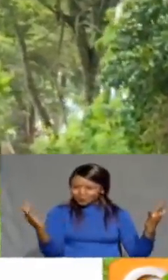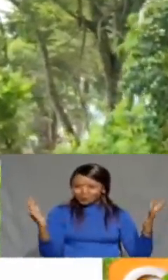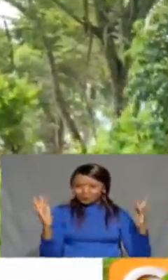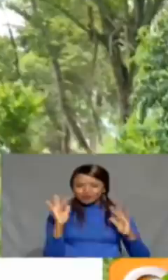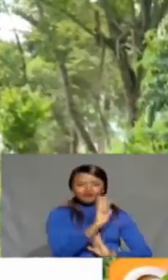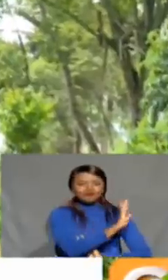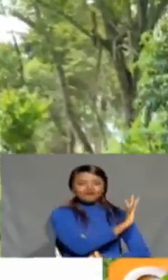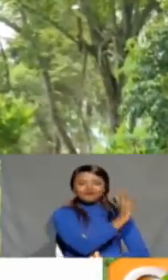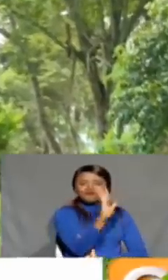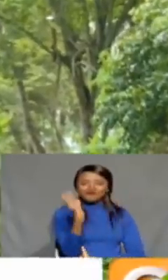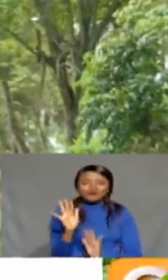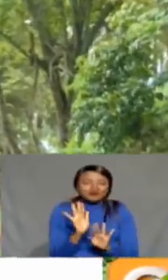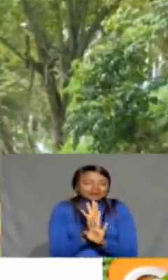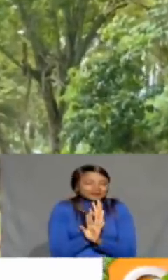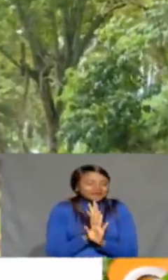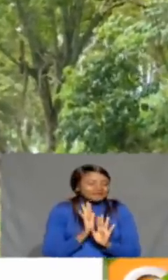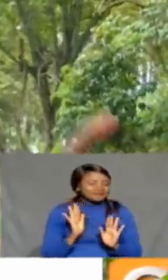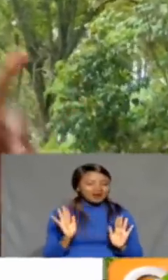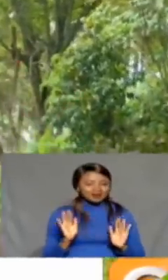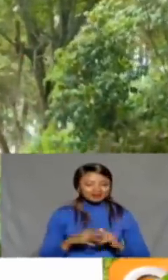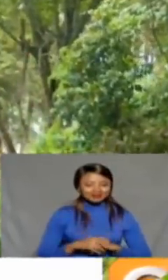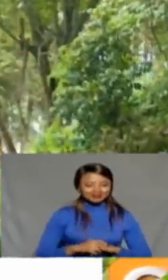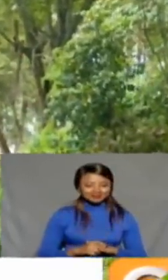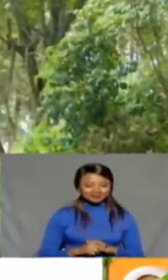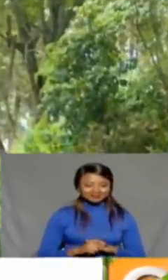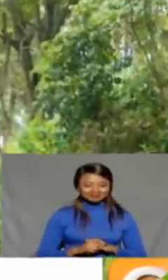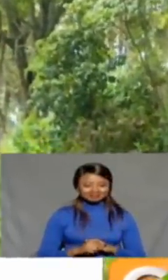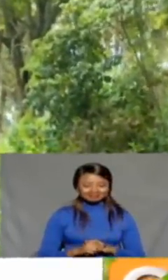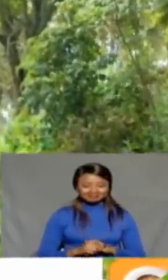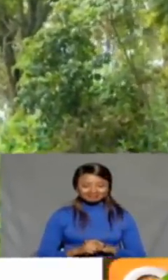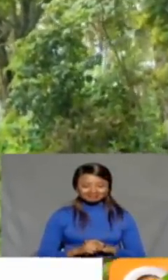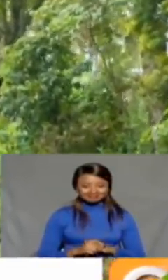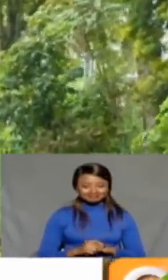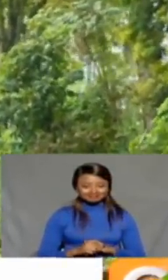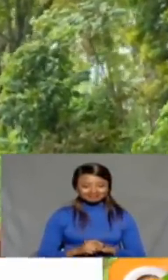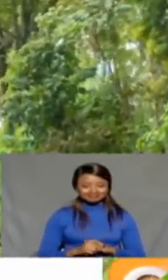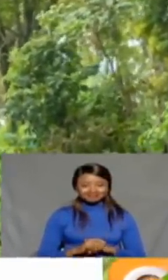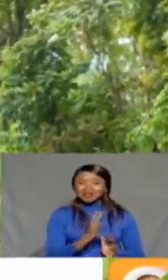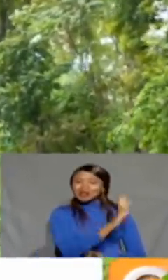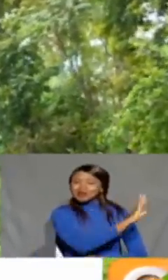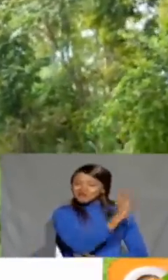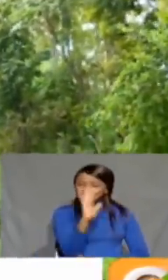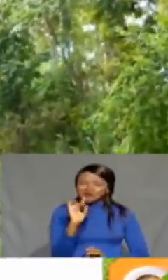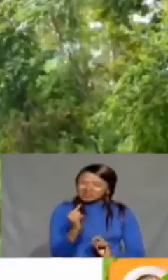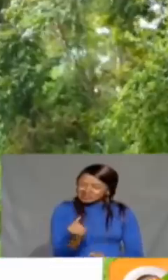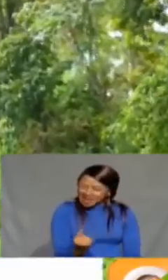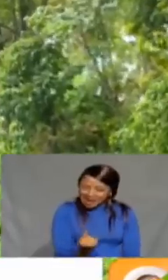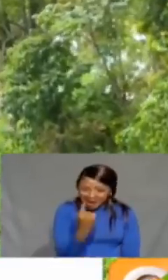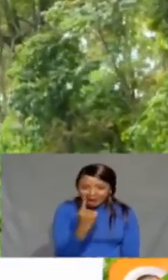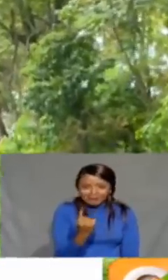msitu ilikuwa ijaguswa ilikuwa ni misitu ni ambayo